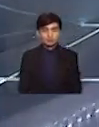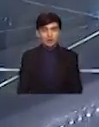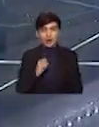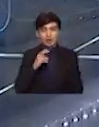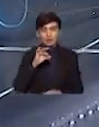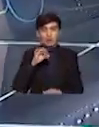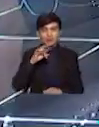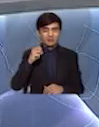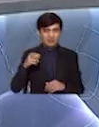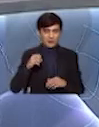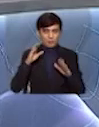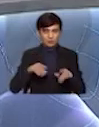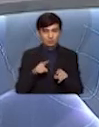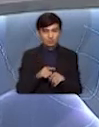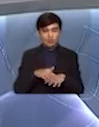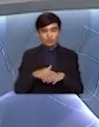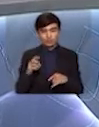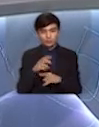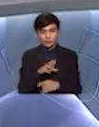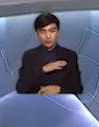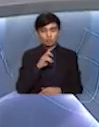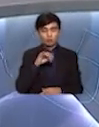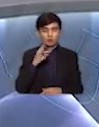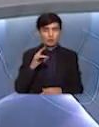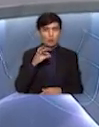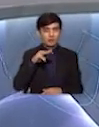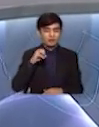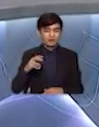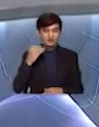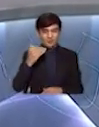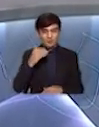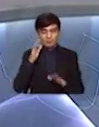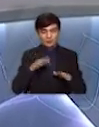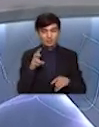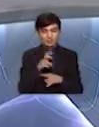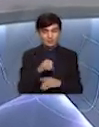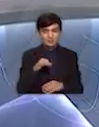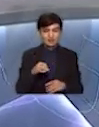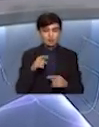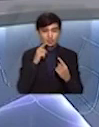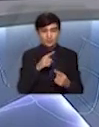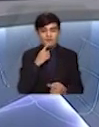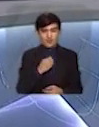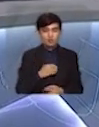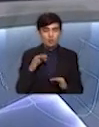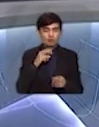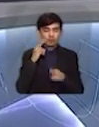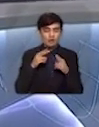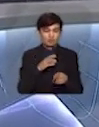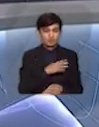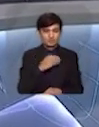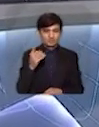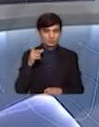Ақорда мен үкіметке жете алмаған нарас топ бүгін Нұр Отанның бөлімшесіне жиналып, күштік құрылымдардың әрекетіне осылайша наразылық